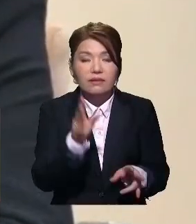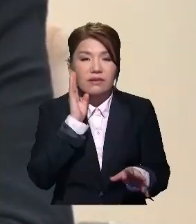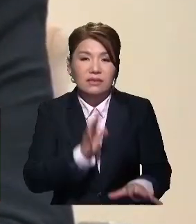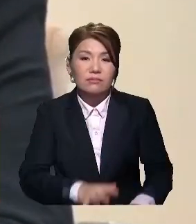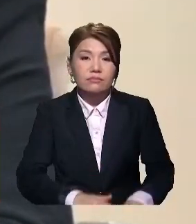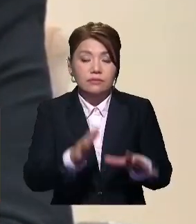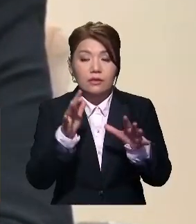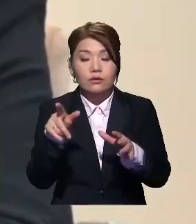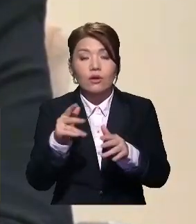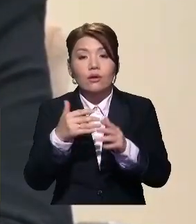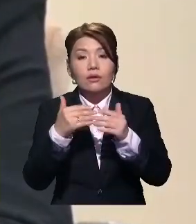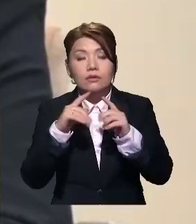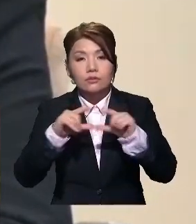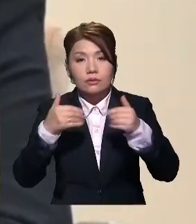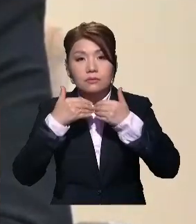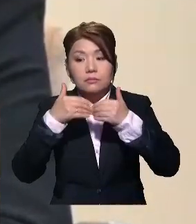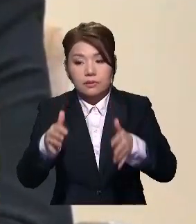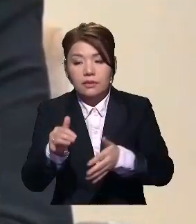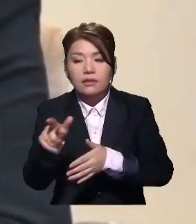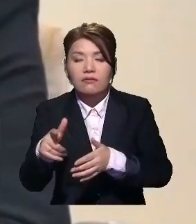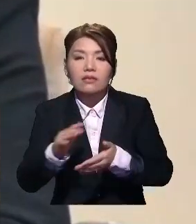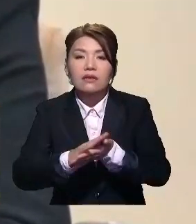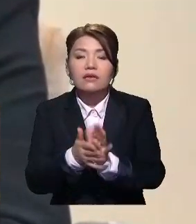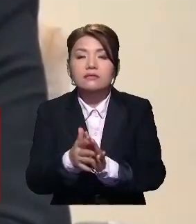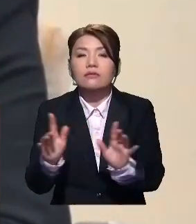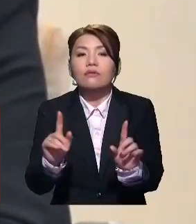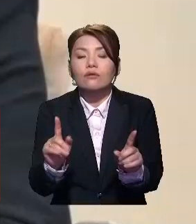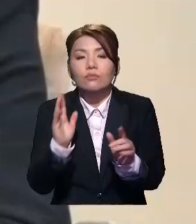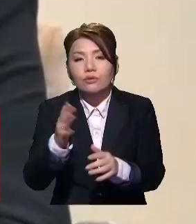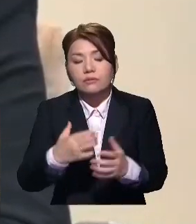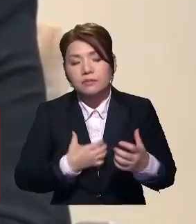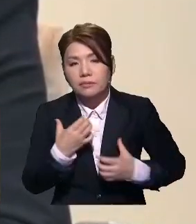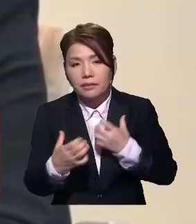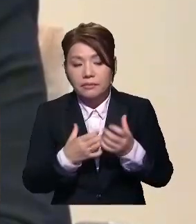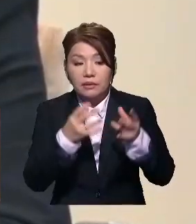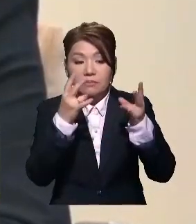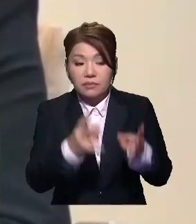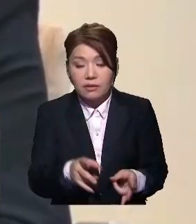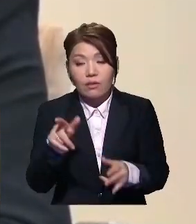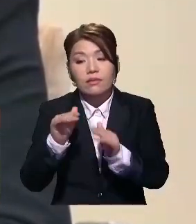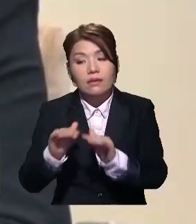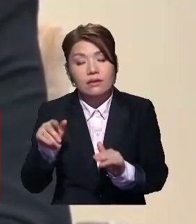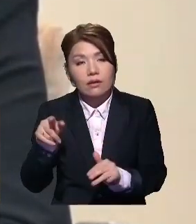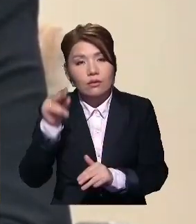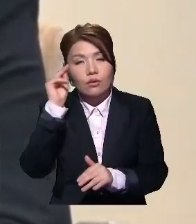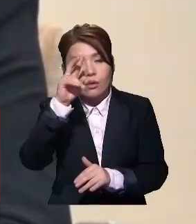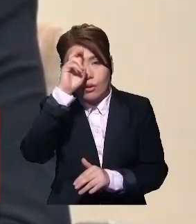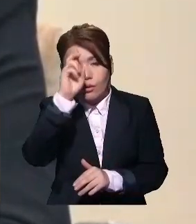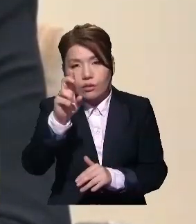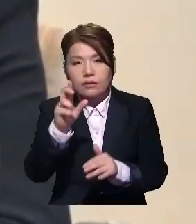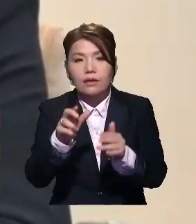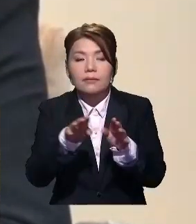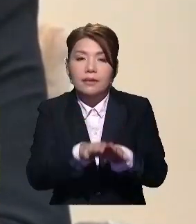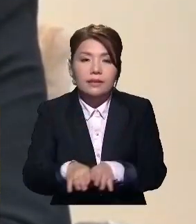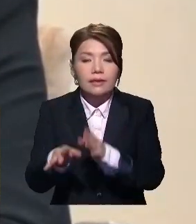оқу бітіретін түлектердің тағдырына алаңдаймыз. Апатты табиғи жағдайға байланысты бұл балалардың ұлттық бірыңғай тестілеуде төмен